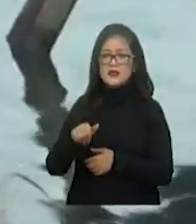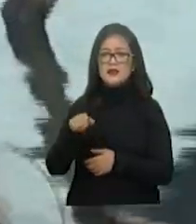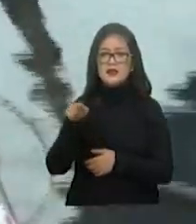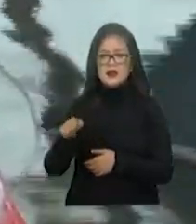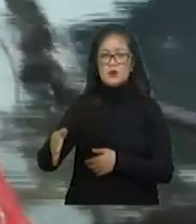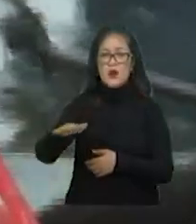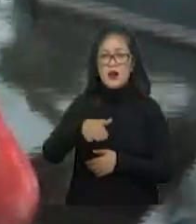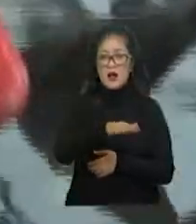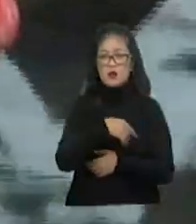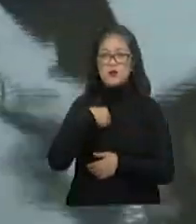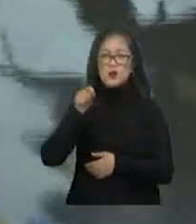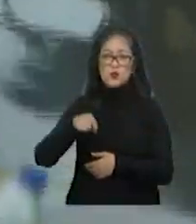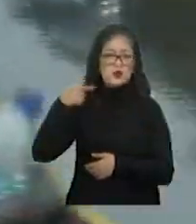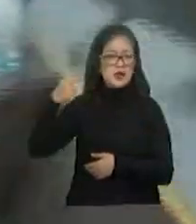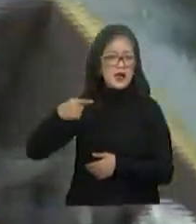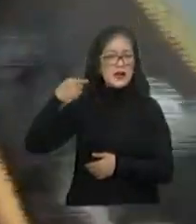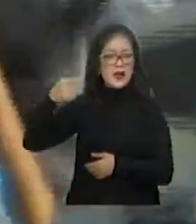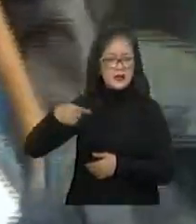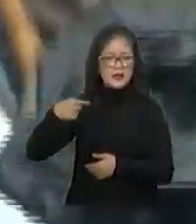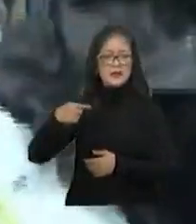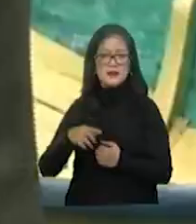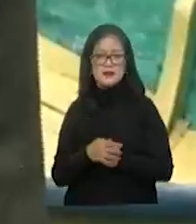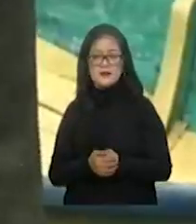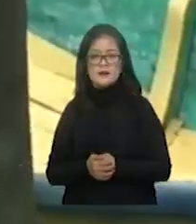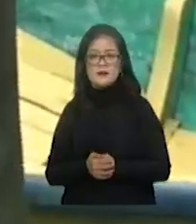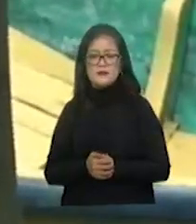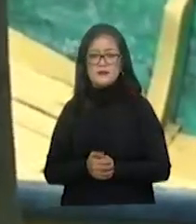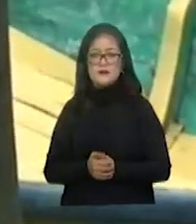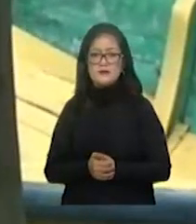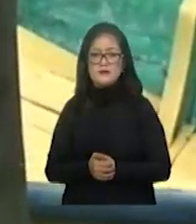kebutuhan sehari-hari. Tim Liputan iNews melaporkan.